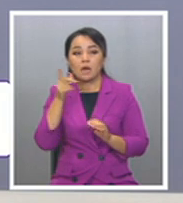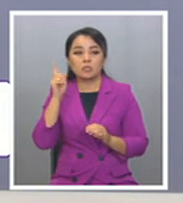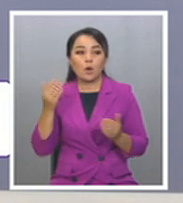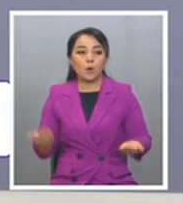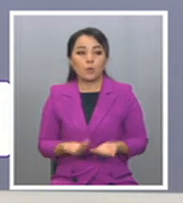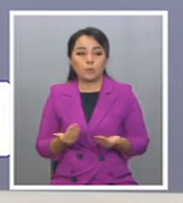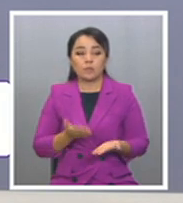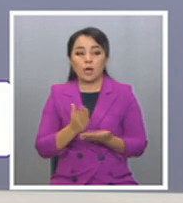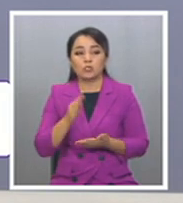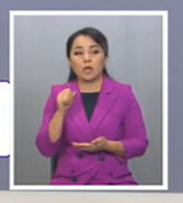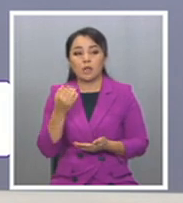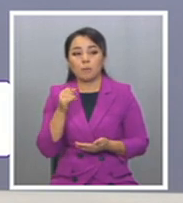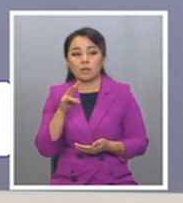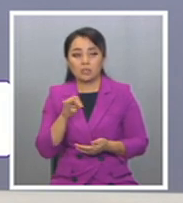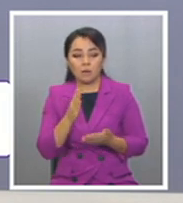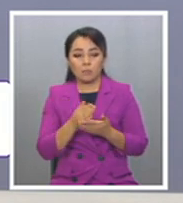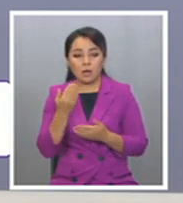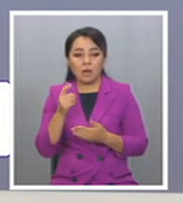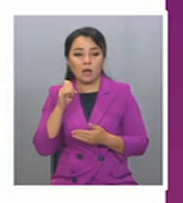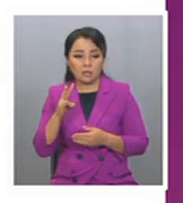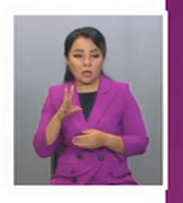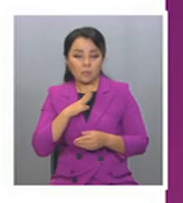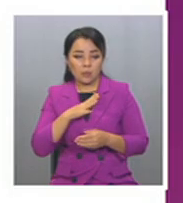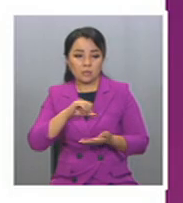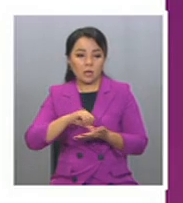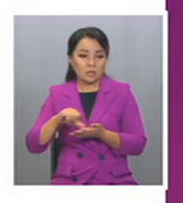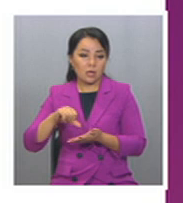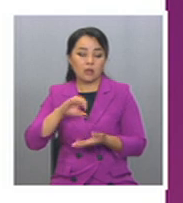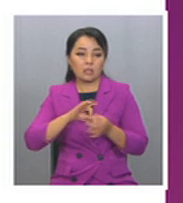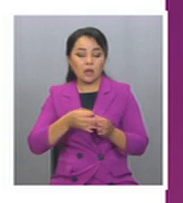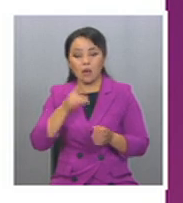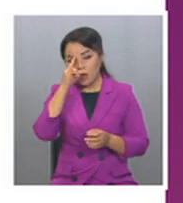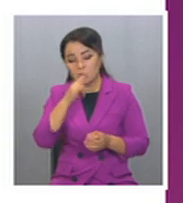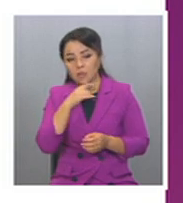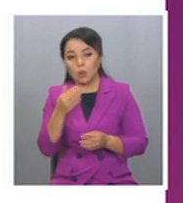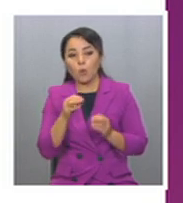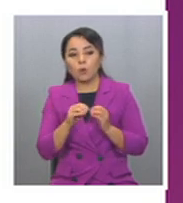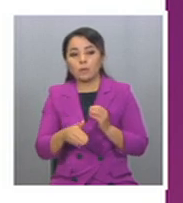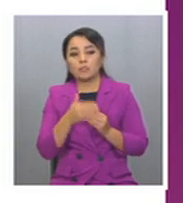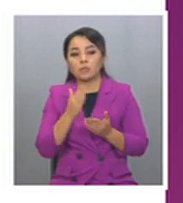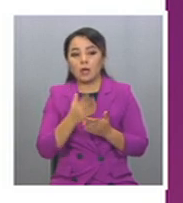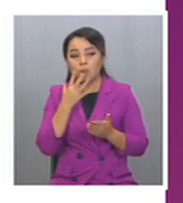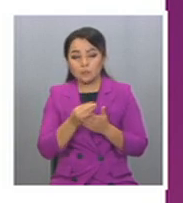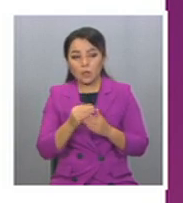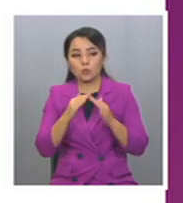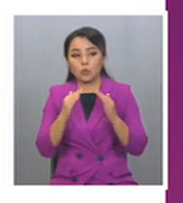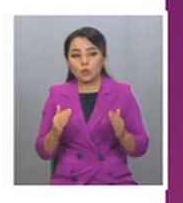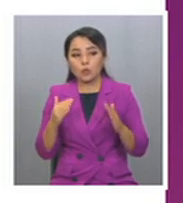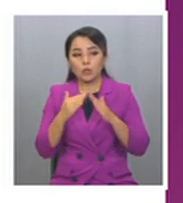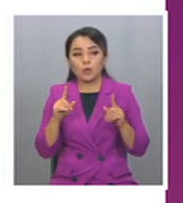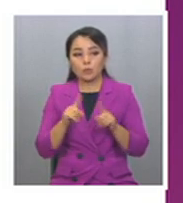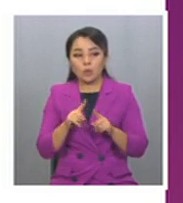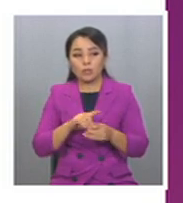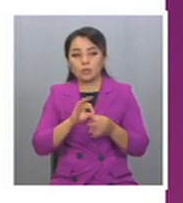ол Шайбани ханның жорықтарына қатысып, осы жорықта қазақтардың 10 мыңдаған киіз үйін мүлкімен қоса